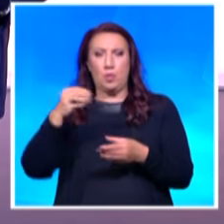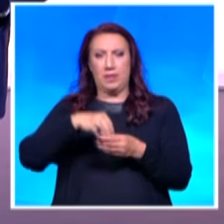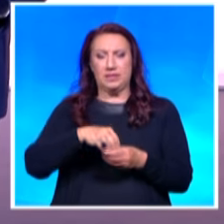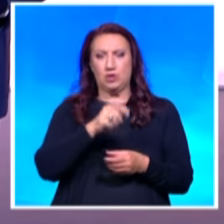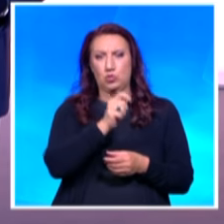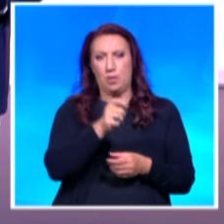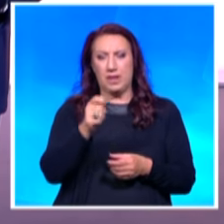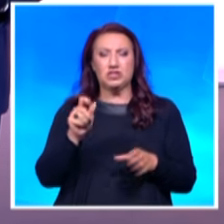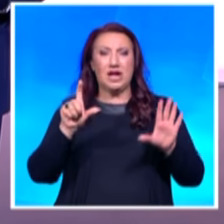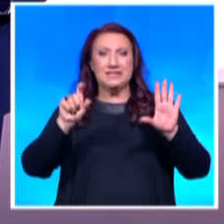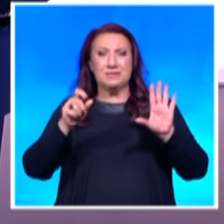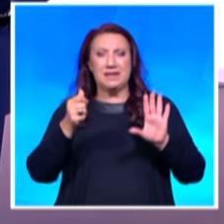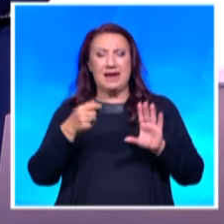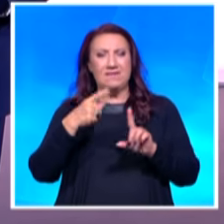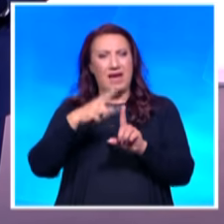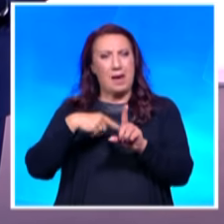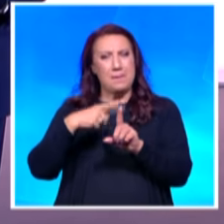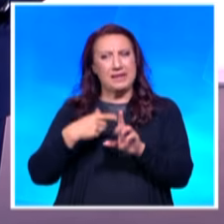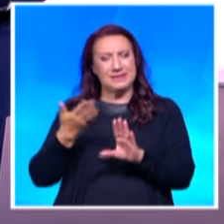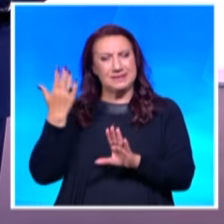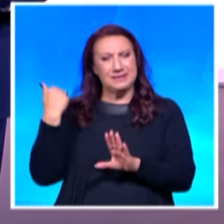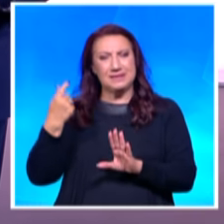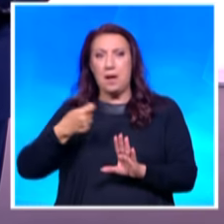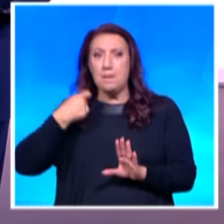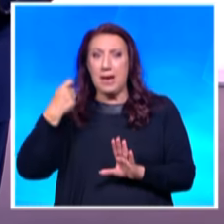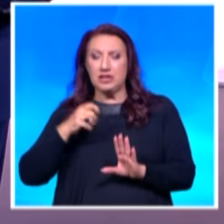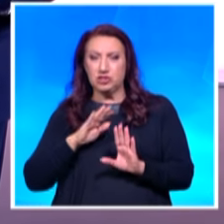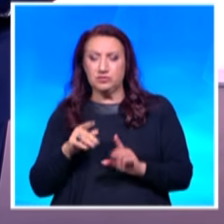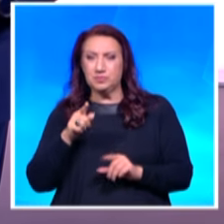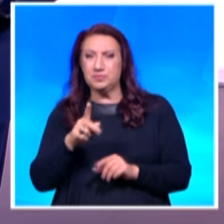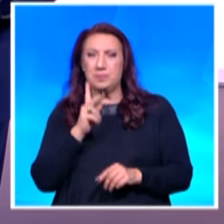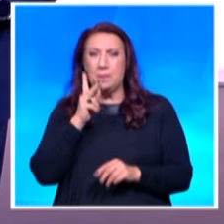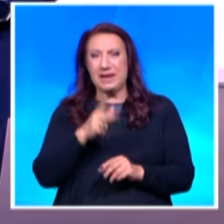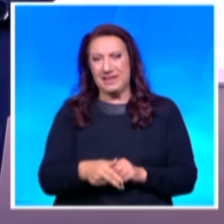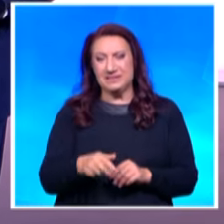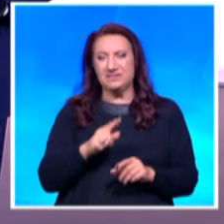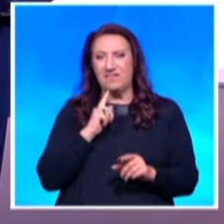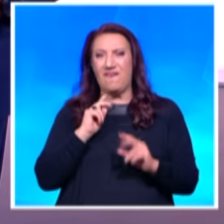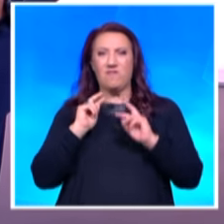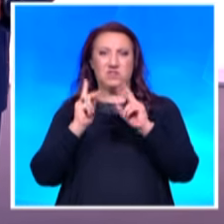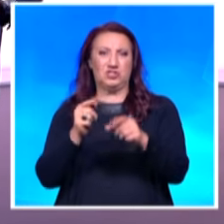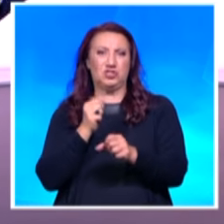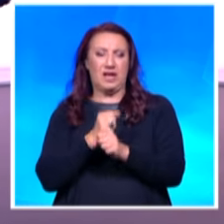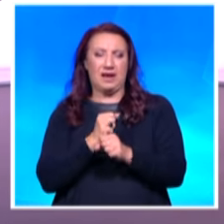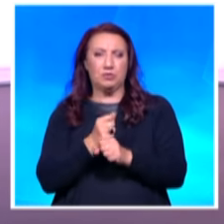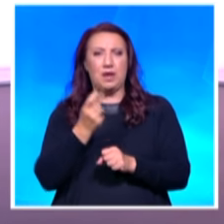за месеците, в които са били в майчинство. За тези, които са го прекъснали, за да се върнат на работа, сумата е